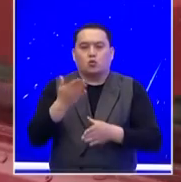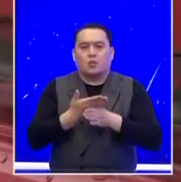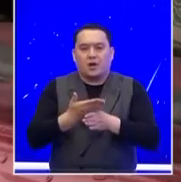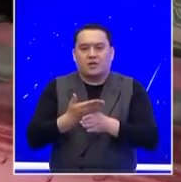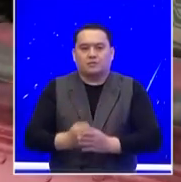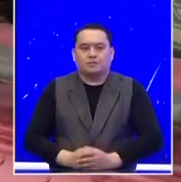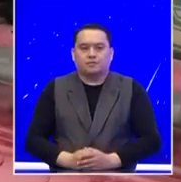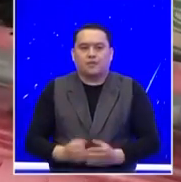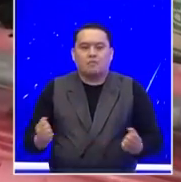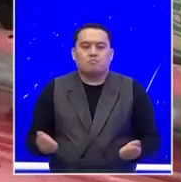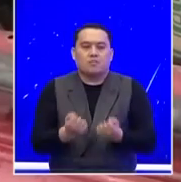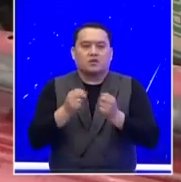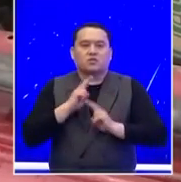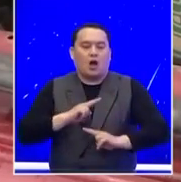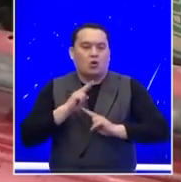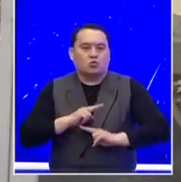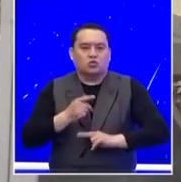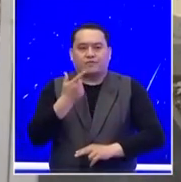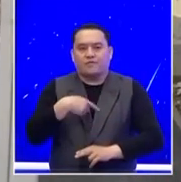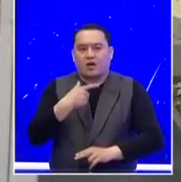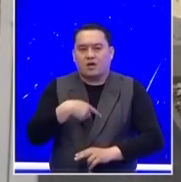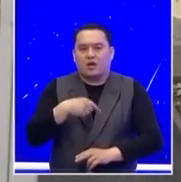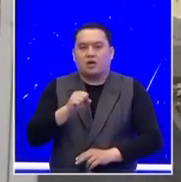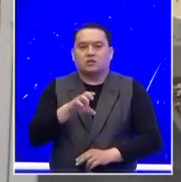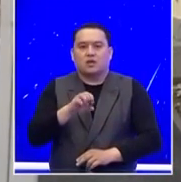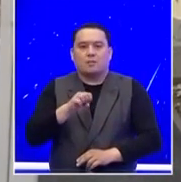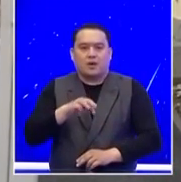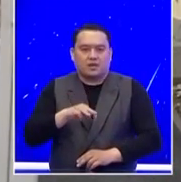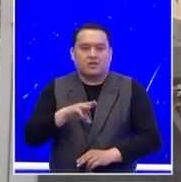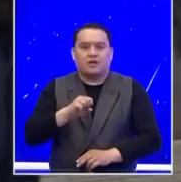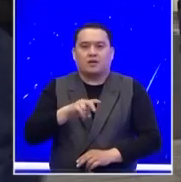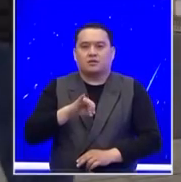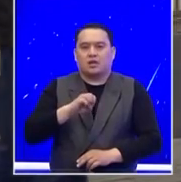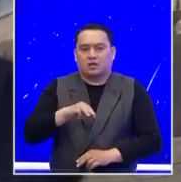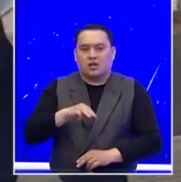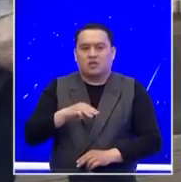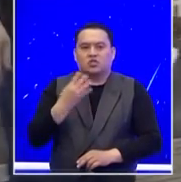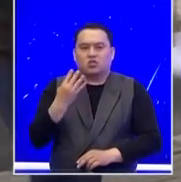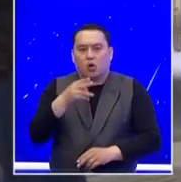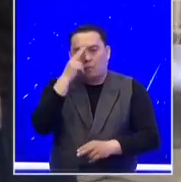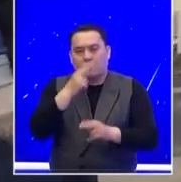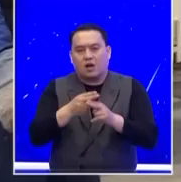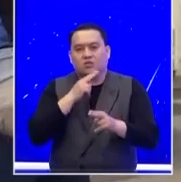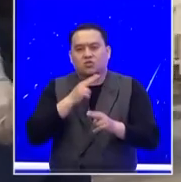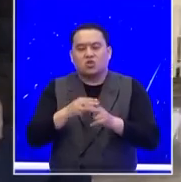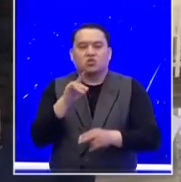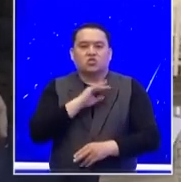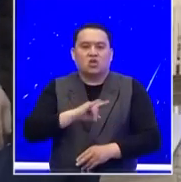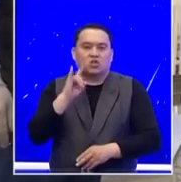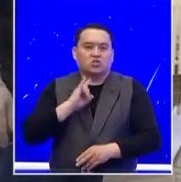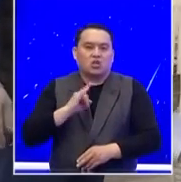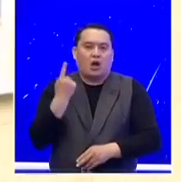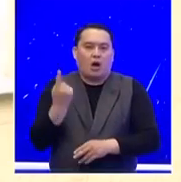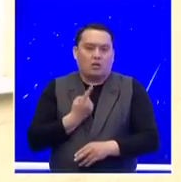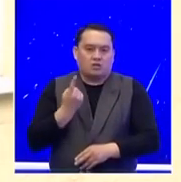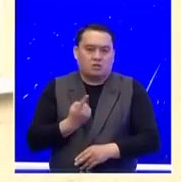помогать. Поддержали сотрудники управления и своих воспитанников Азамата и Бекзата Умаровых. Их и еще 4 братишек и сестренок женщина растит одна.